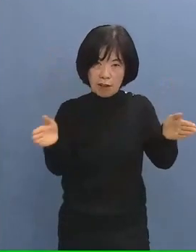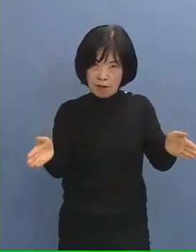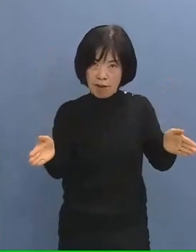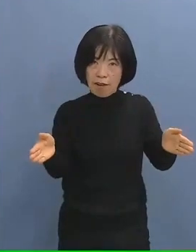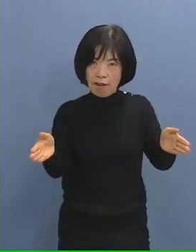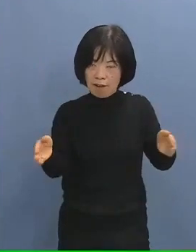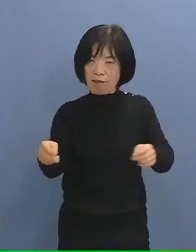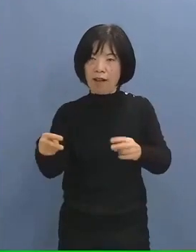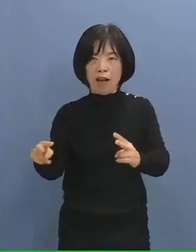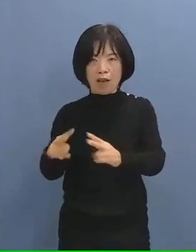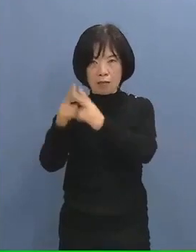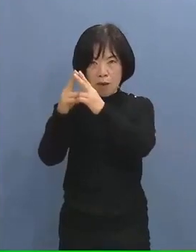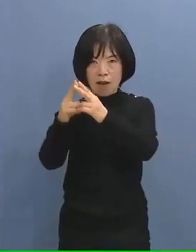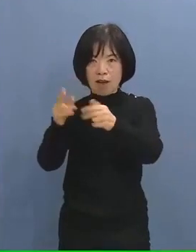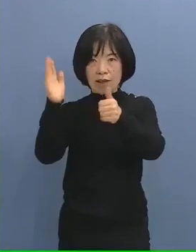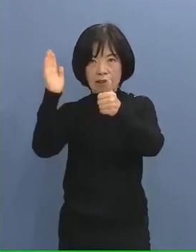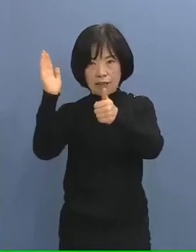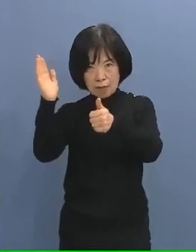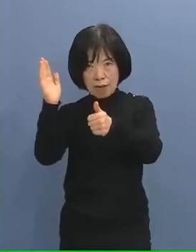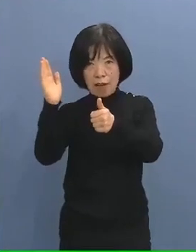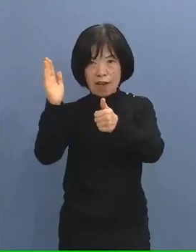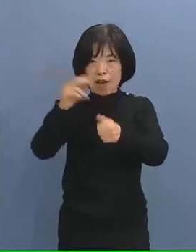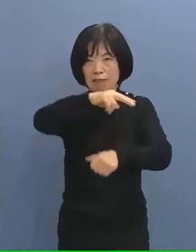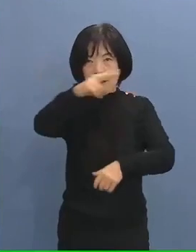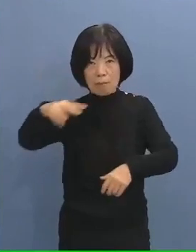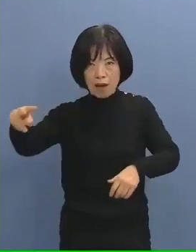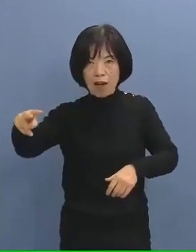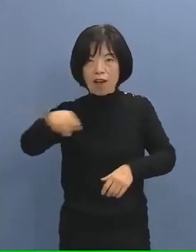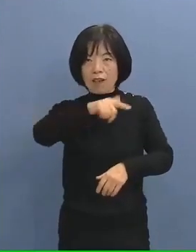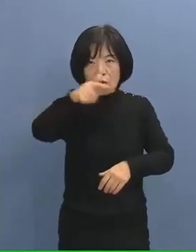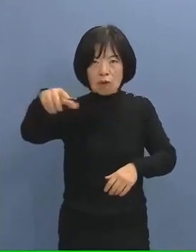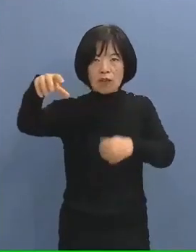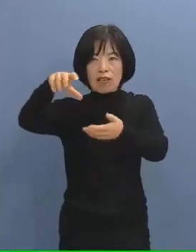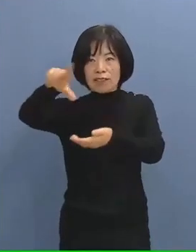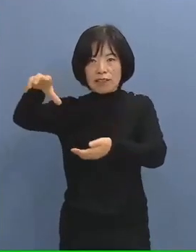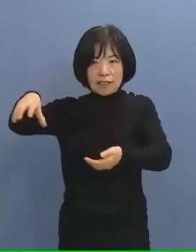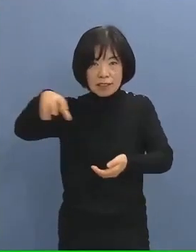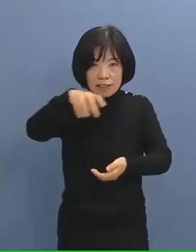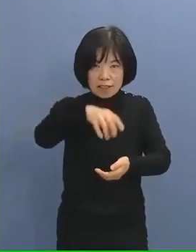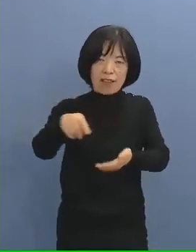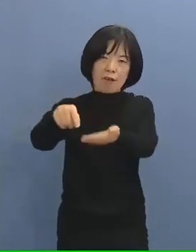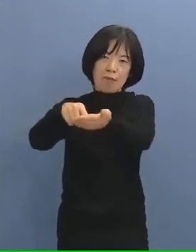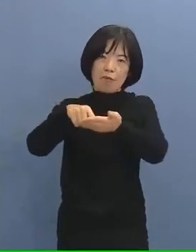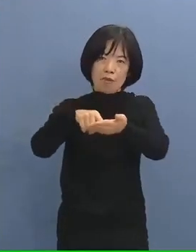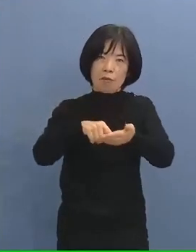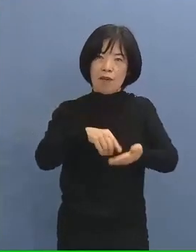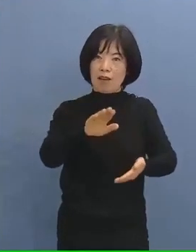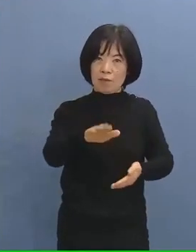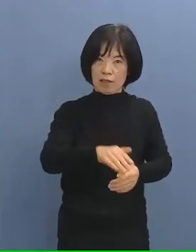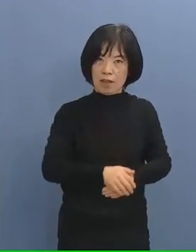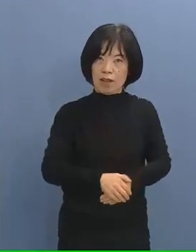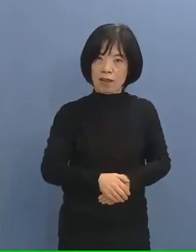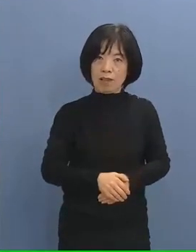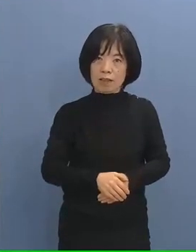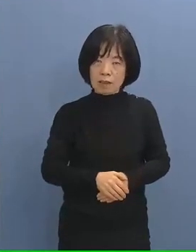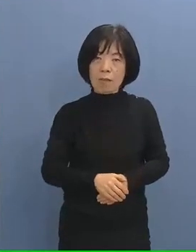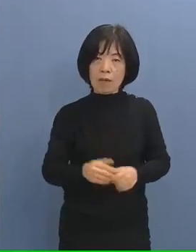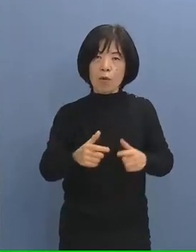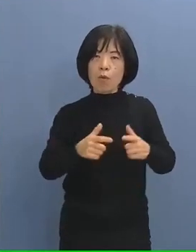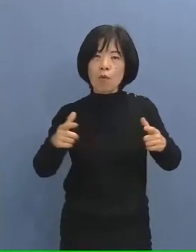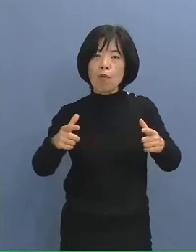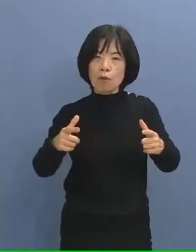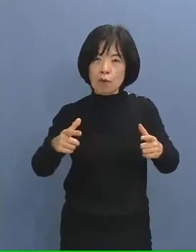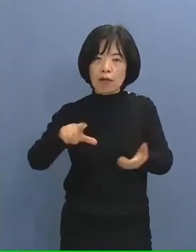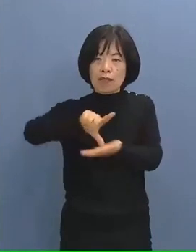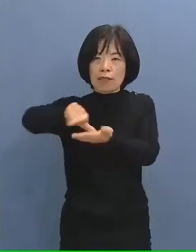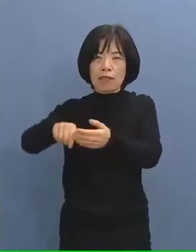馬、丹波、淡路、まんべんなく応募があったように聞いてますし、多い案件としてやはり地場産業からのやっぱりこう提